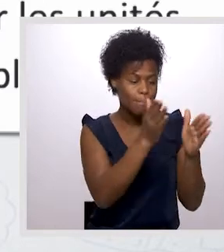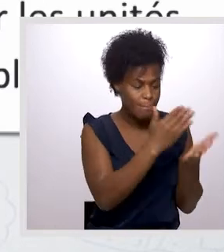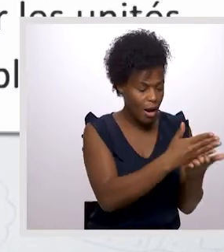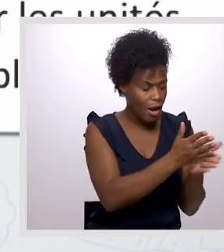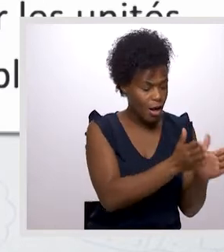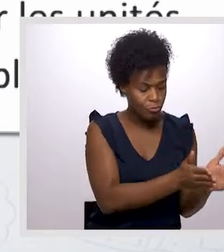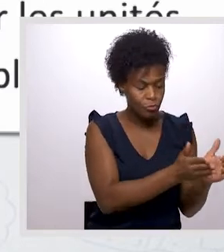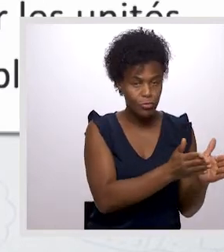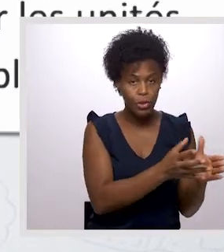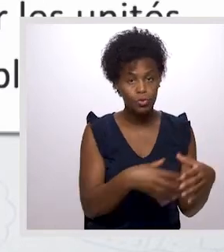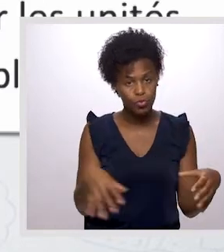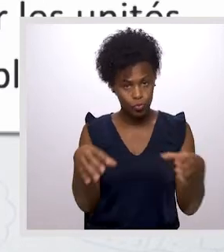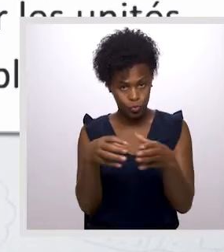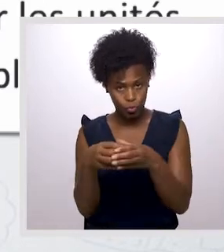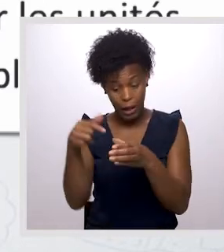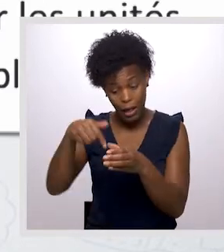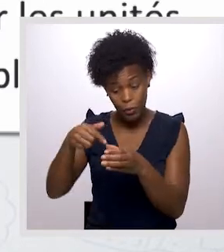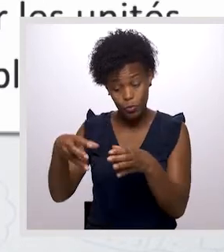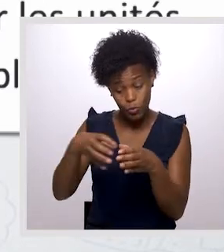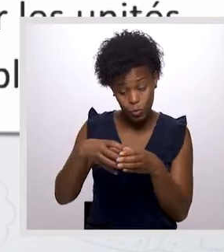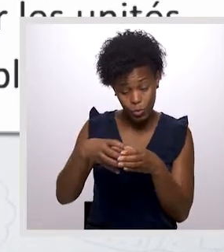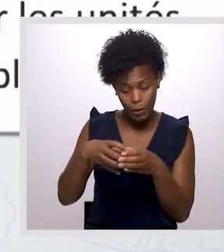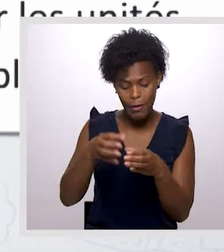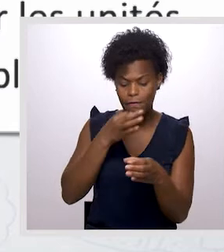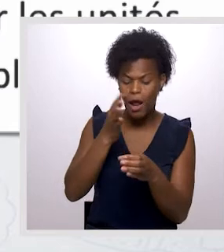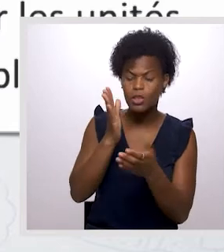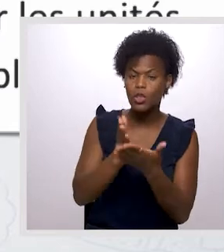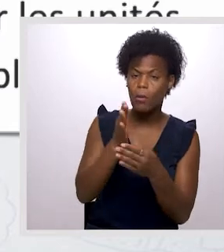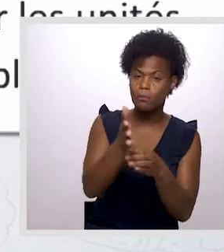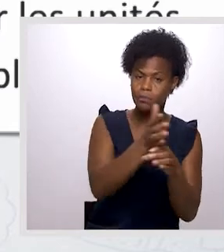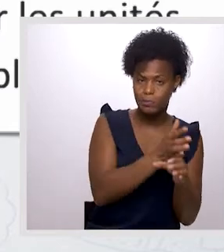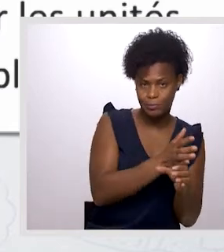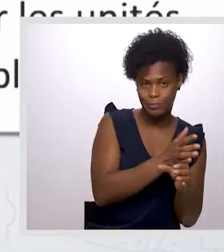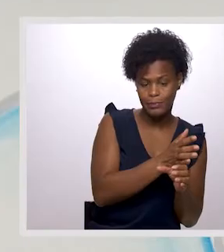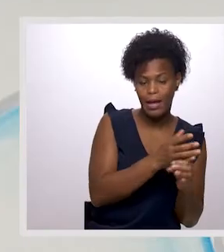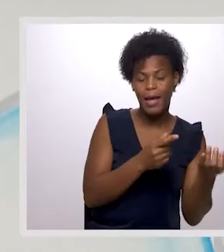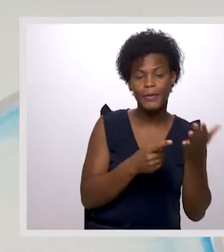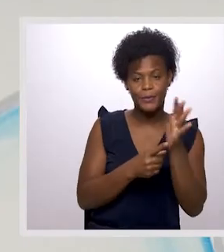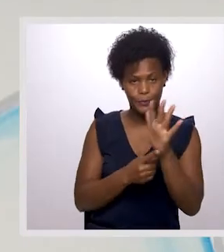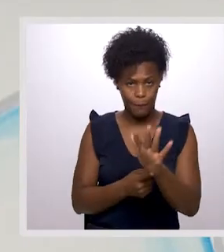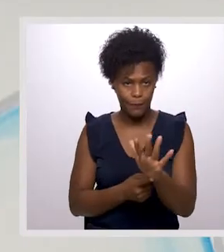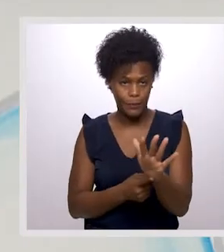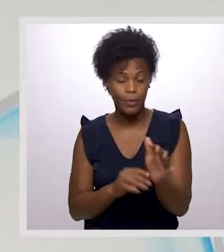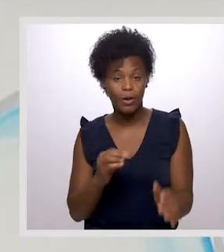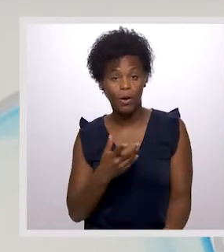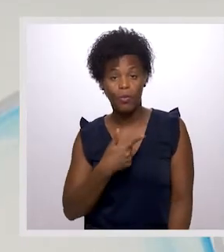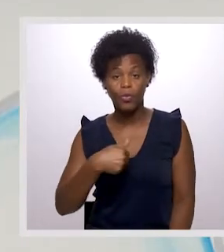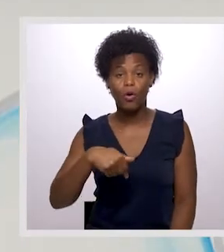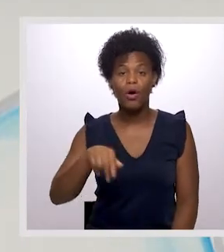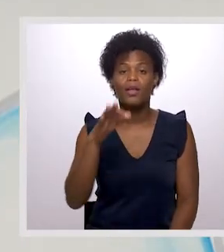ensemble. Vous comprenez? Par exemple, quand nous allons à une